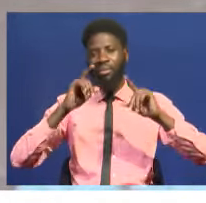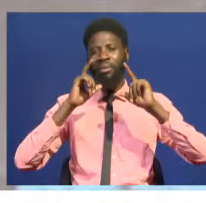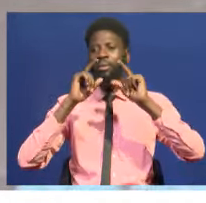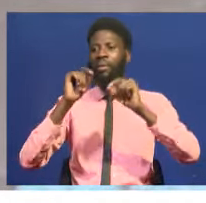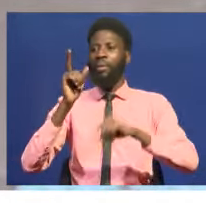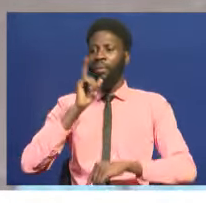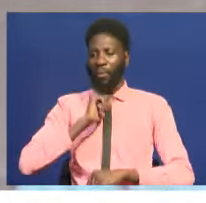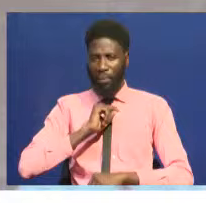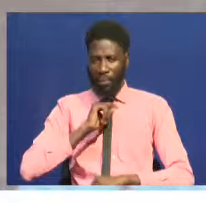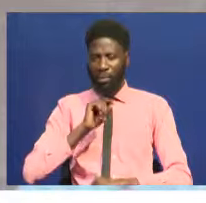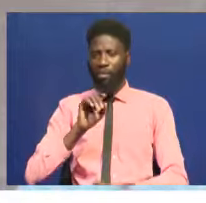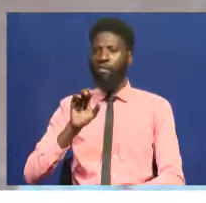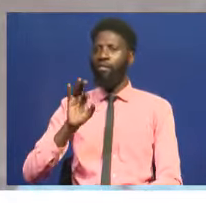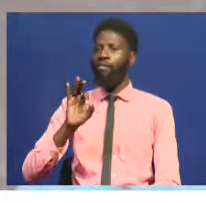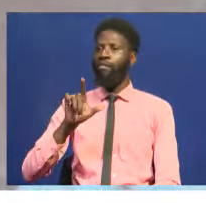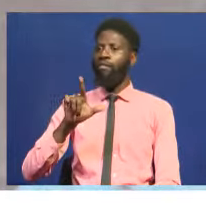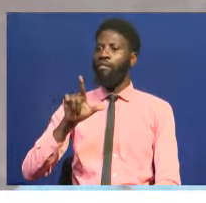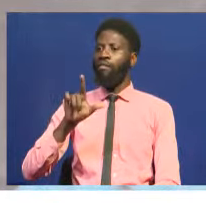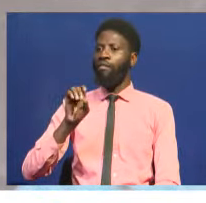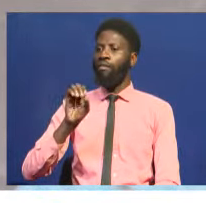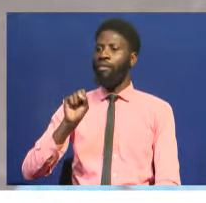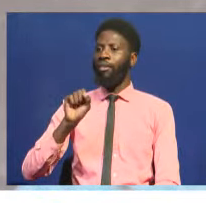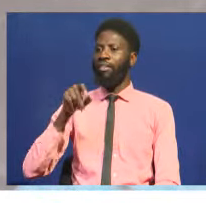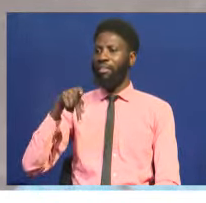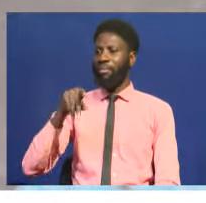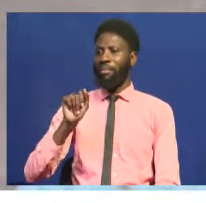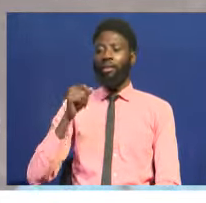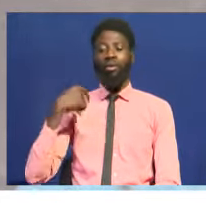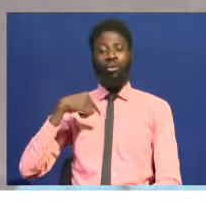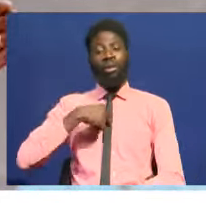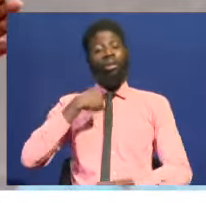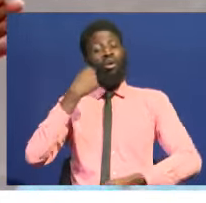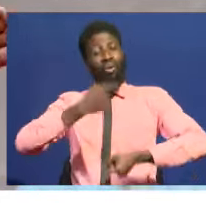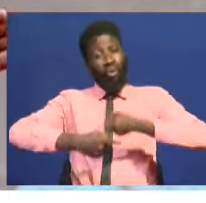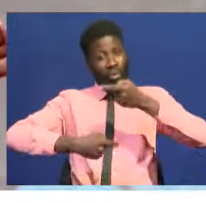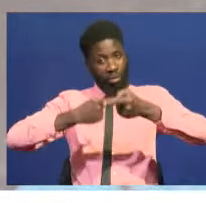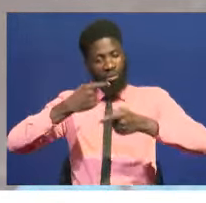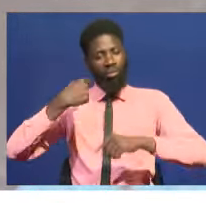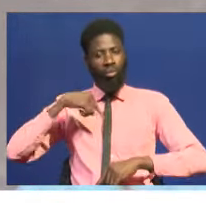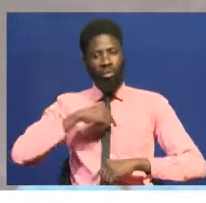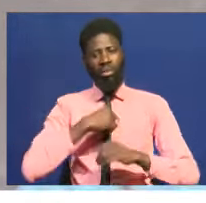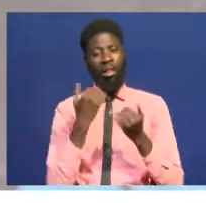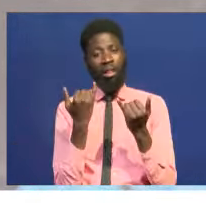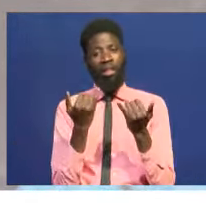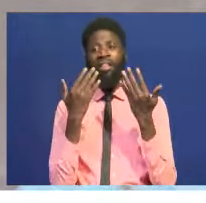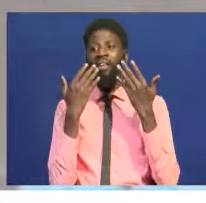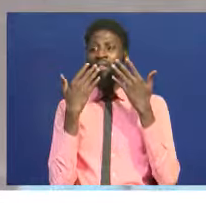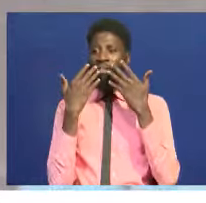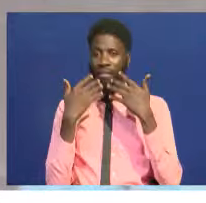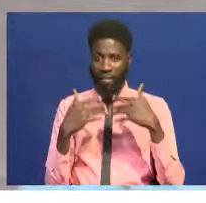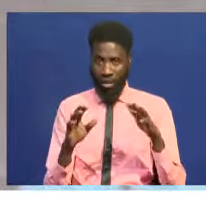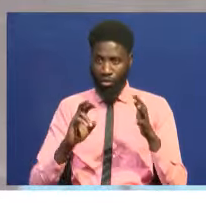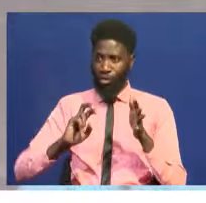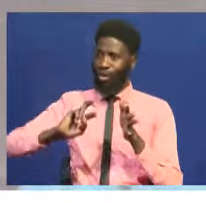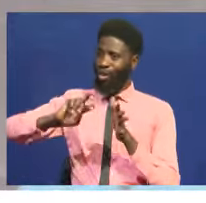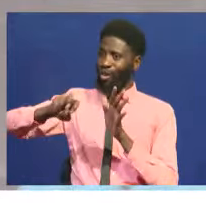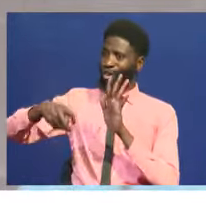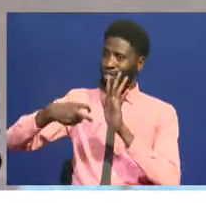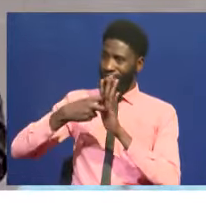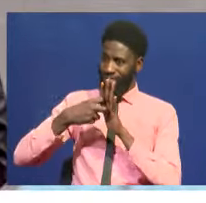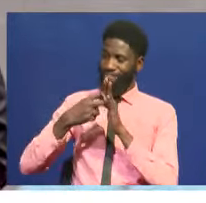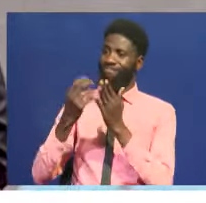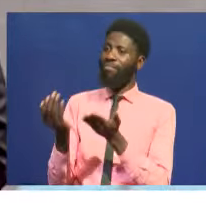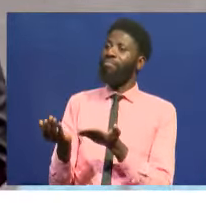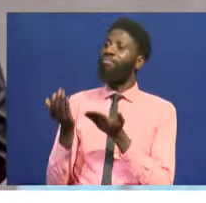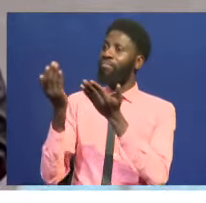mambo ya Flospa tunashughulikia. Sasa tumemaliza na tume award contract, na